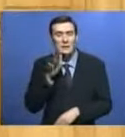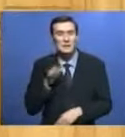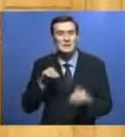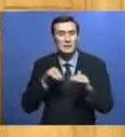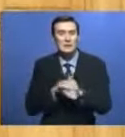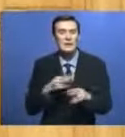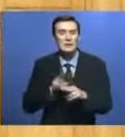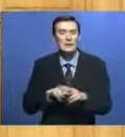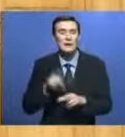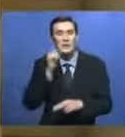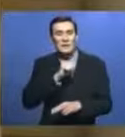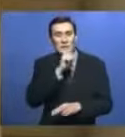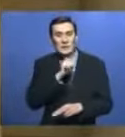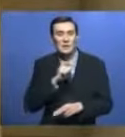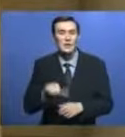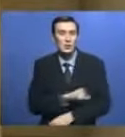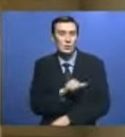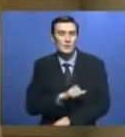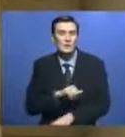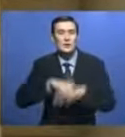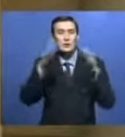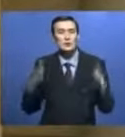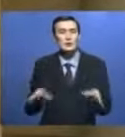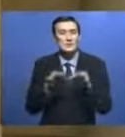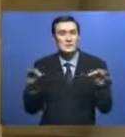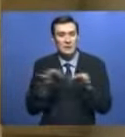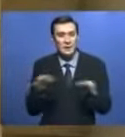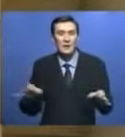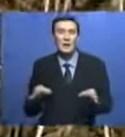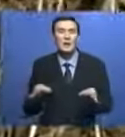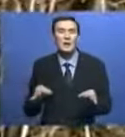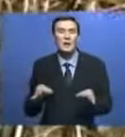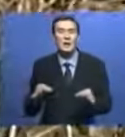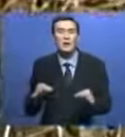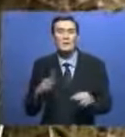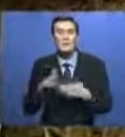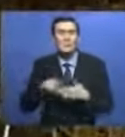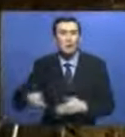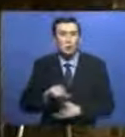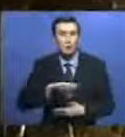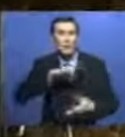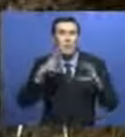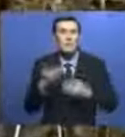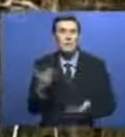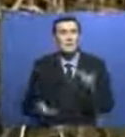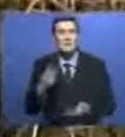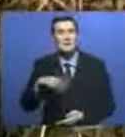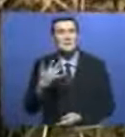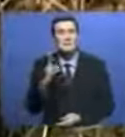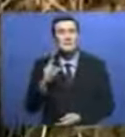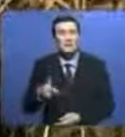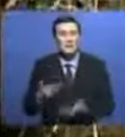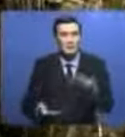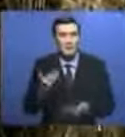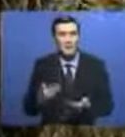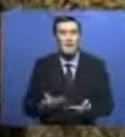закладки наркотиков в тайник в сток сена возле трассы Могилев-Мстислав. Общая масса изъятого героина более 25